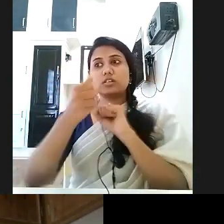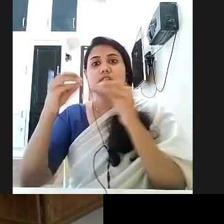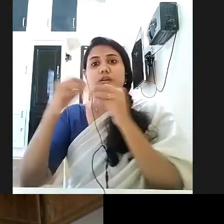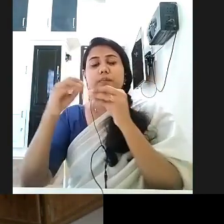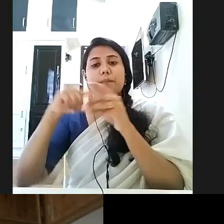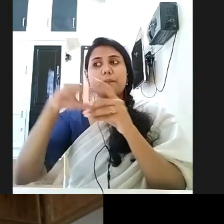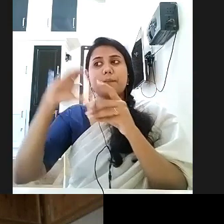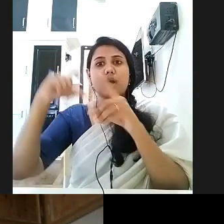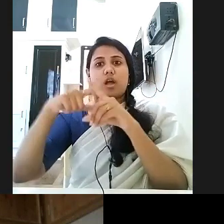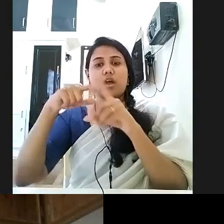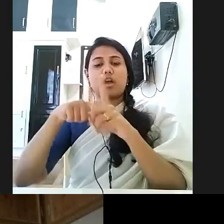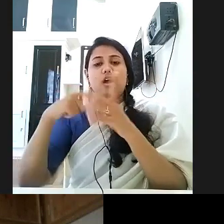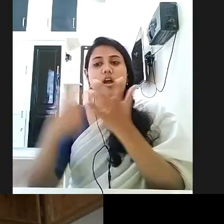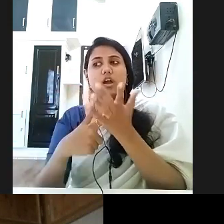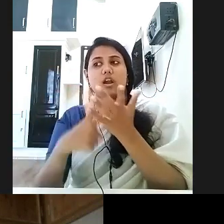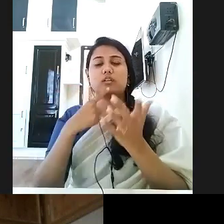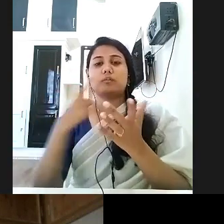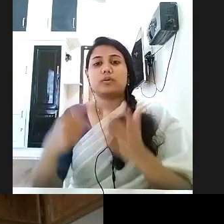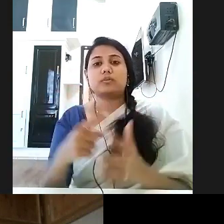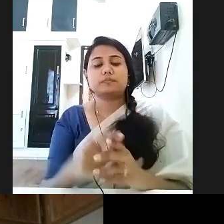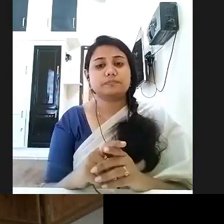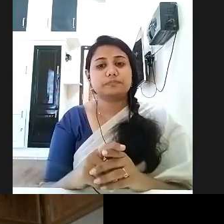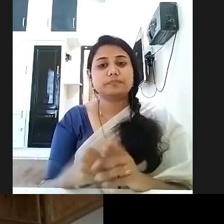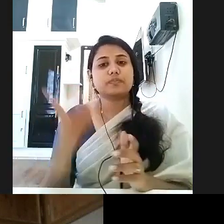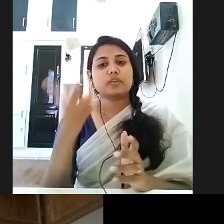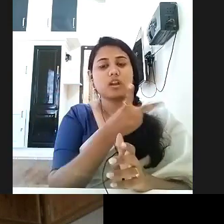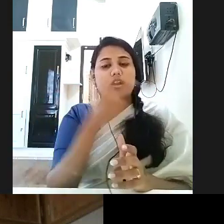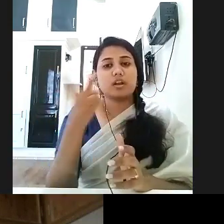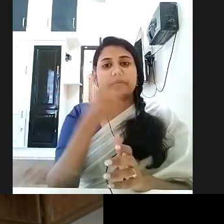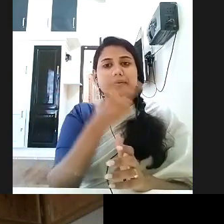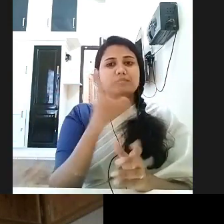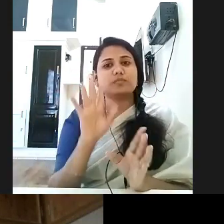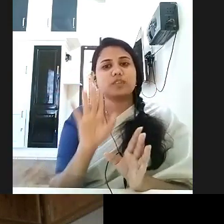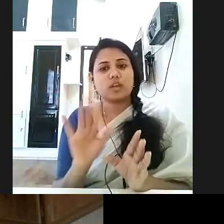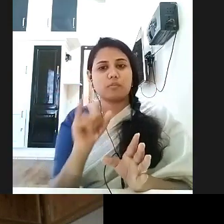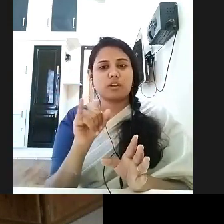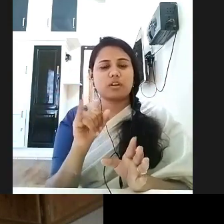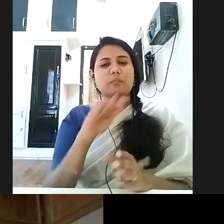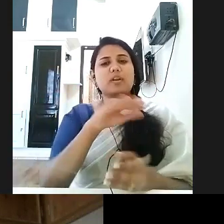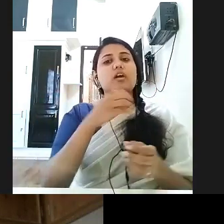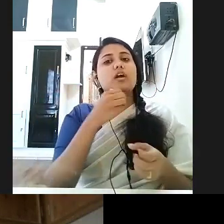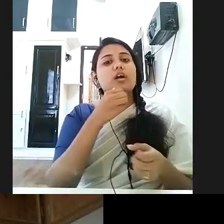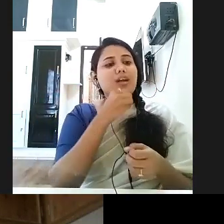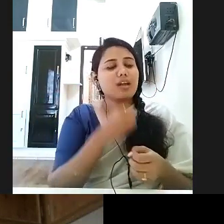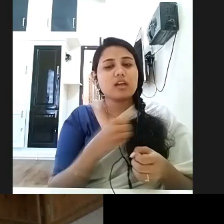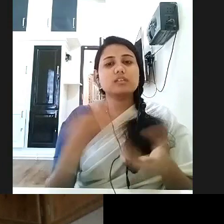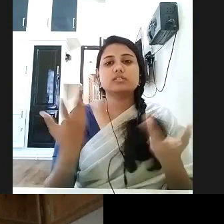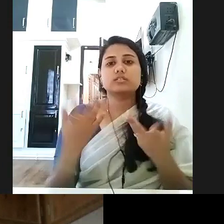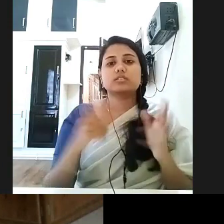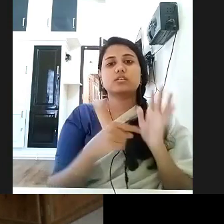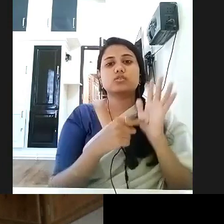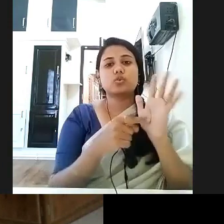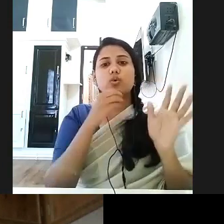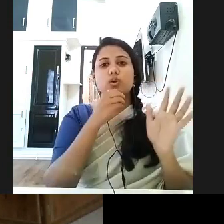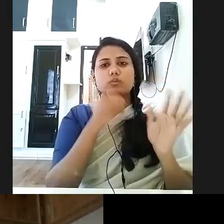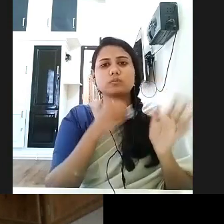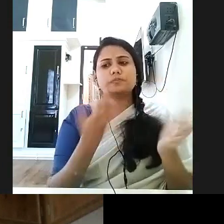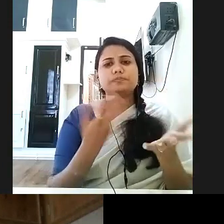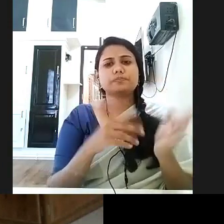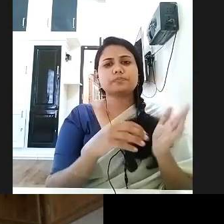DMD-യും BMD-യും ജീന് ഒന്ന് തന്നെയാണ്. ജസ്റ്റ് ഡിപ്പെൻഡിങ് ഓൺ ദ ഏജ് ഓഫ് പ്രസന്റേഷൻ കുട്ടി